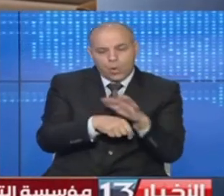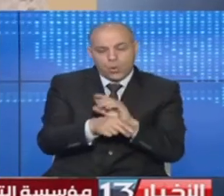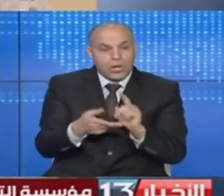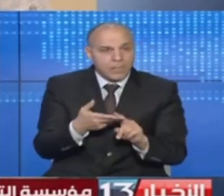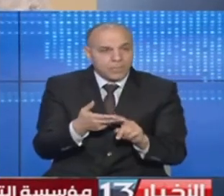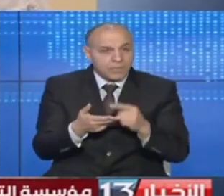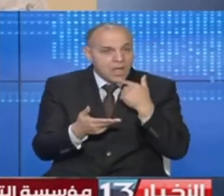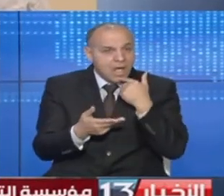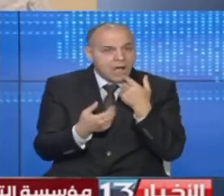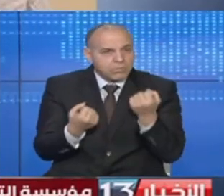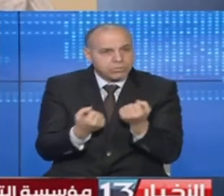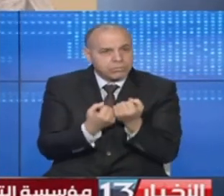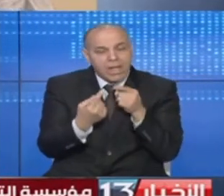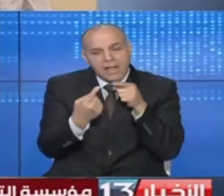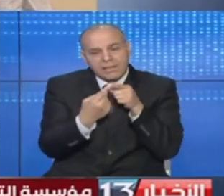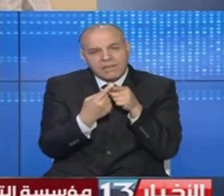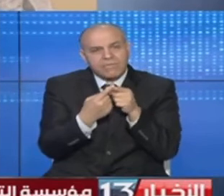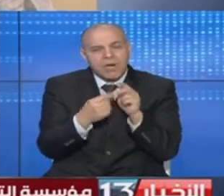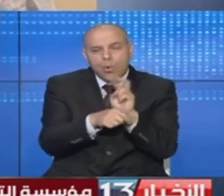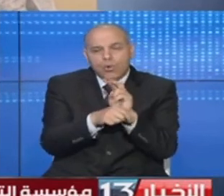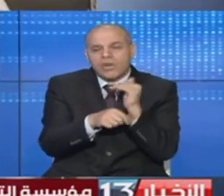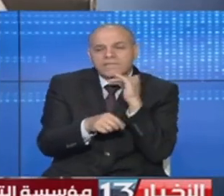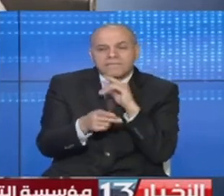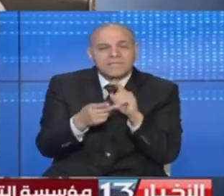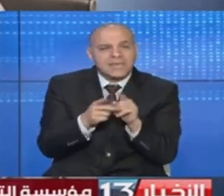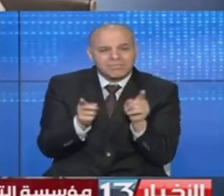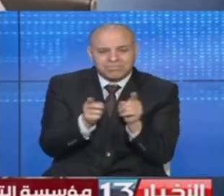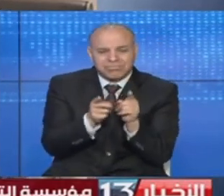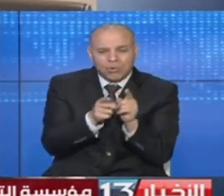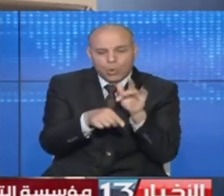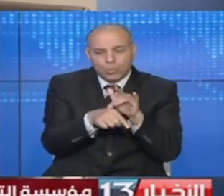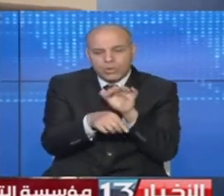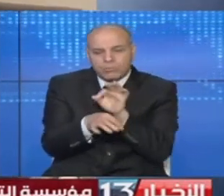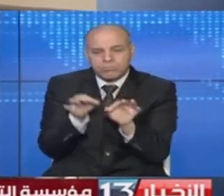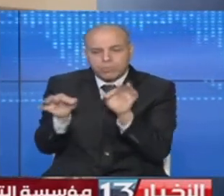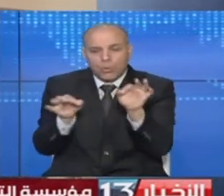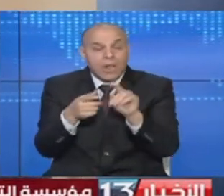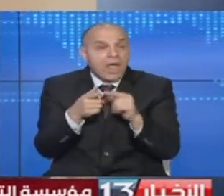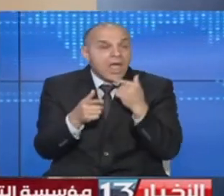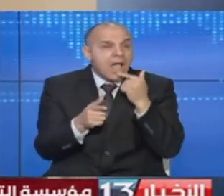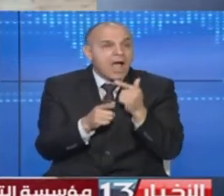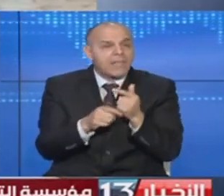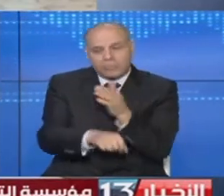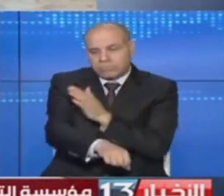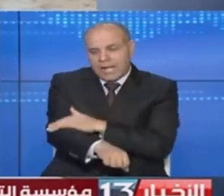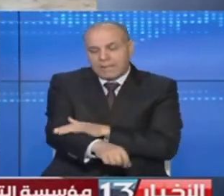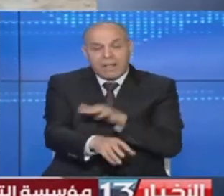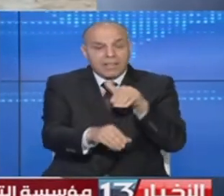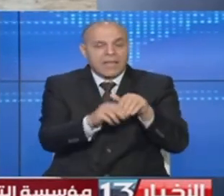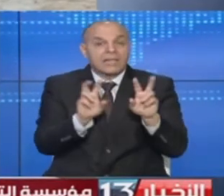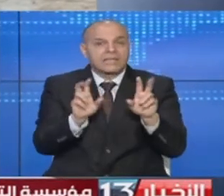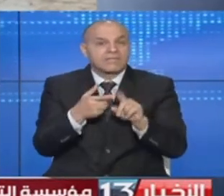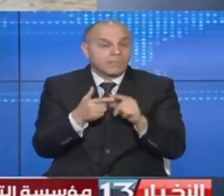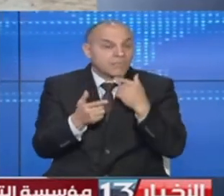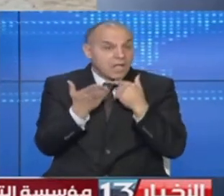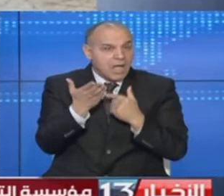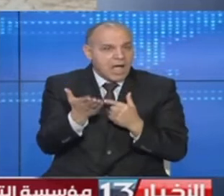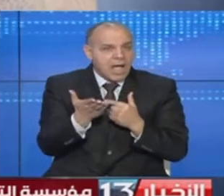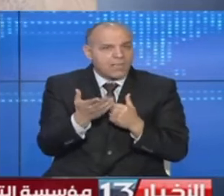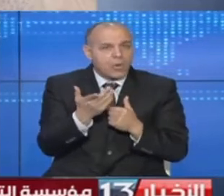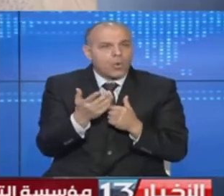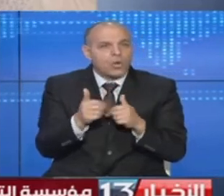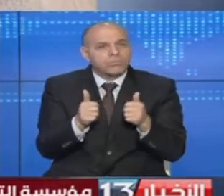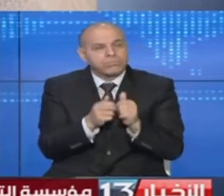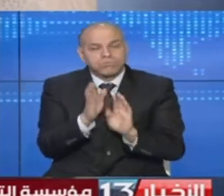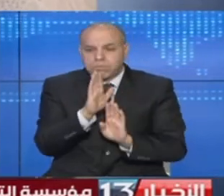كورونا، حملة تهدف إلى التقصي السريع للحد من حالات العدوى في صفوف العاملين بالمؤسسة، خاصة في ظل